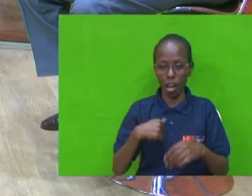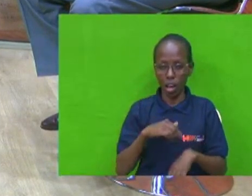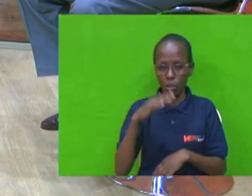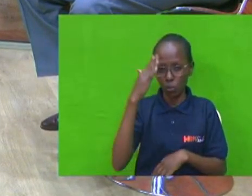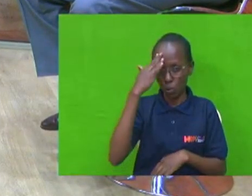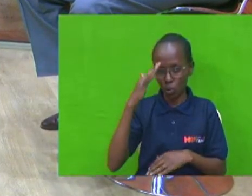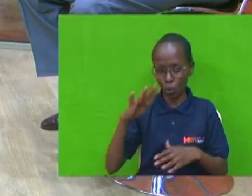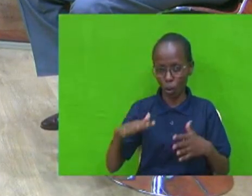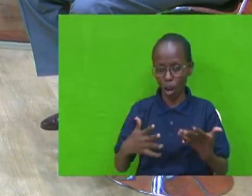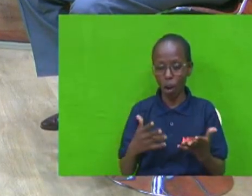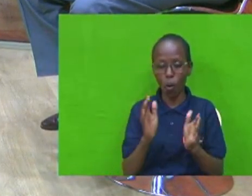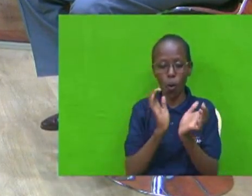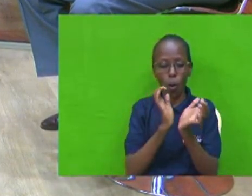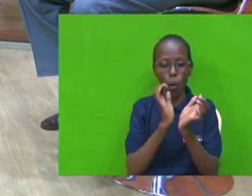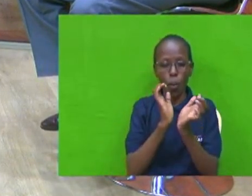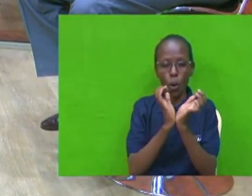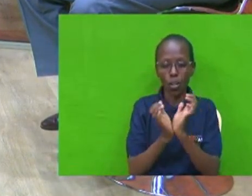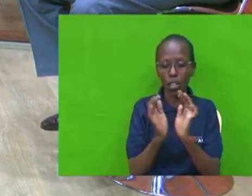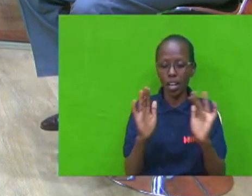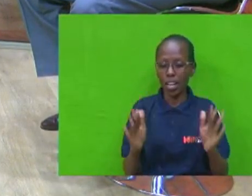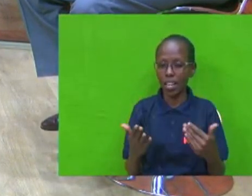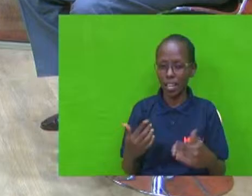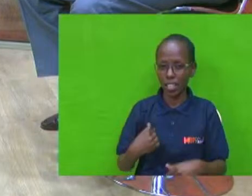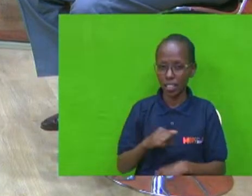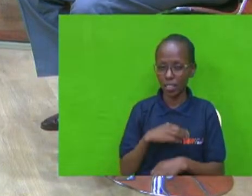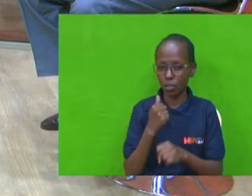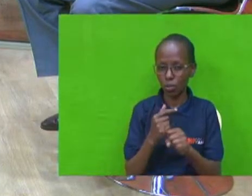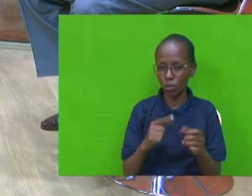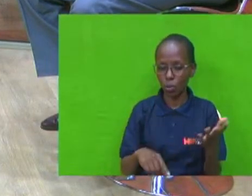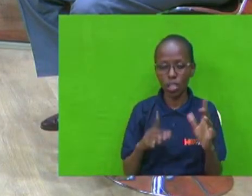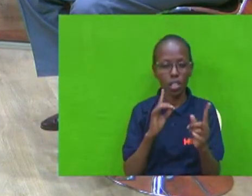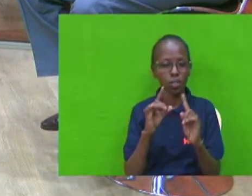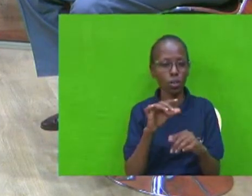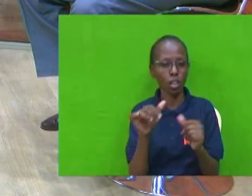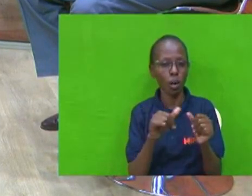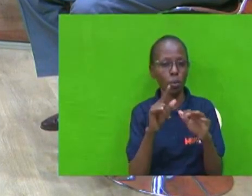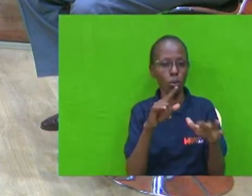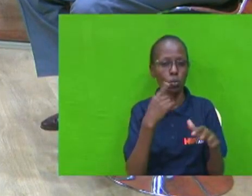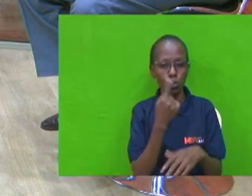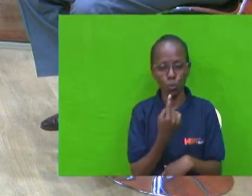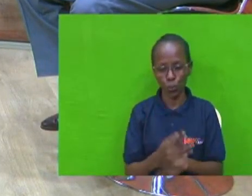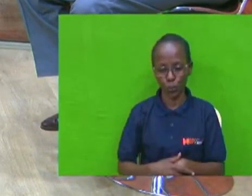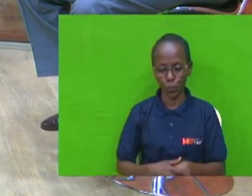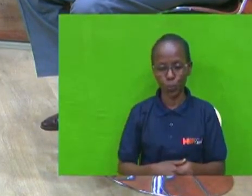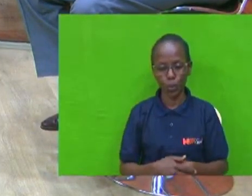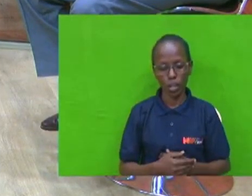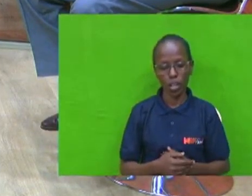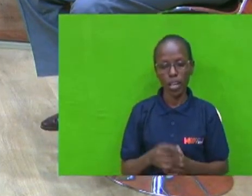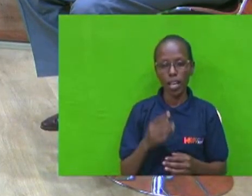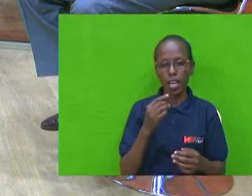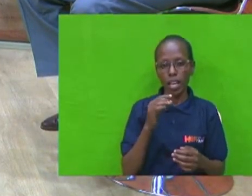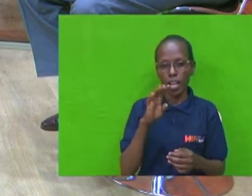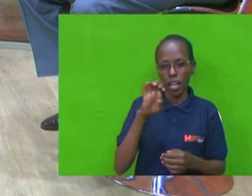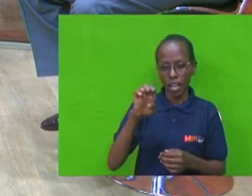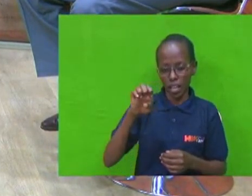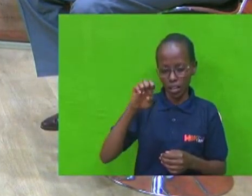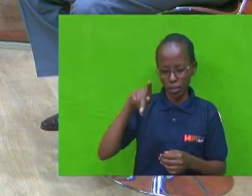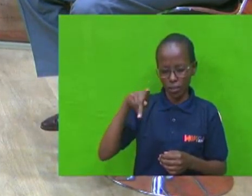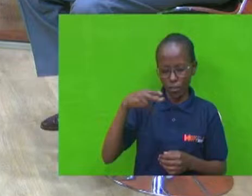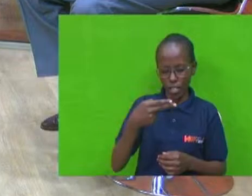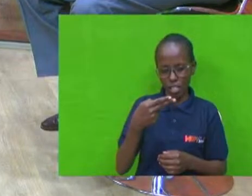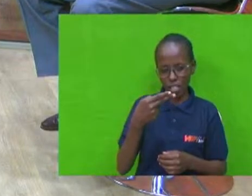Paulo anatuasa tufanye nini na anazungumzia akina nani haswa? 6:1 kitabu ni cha